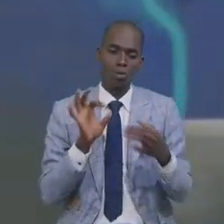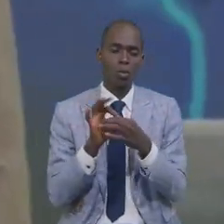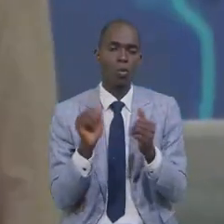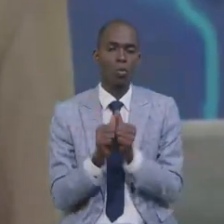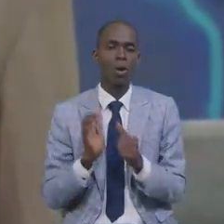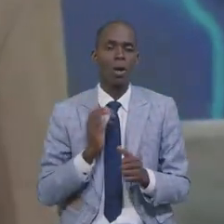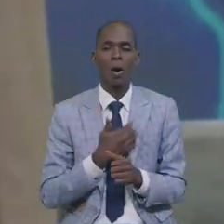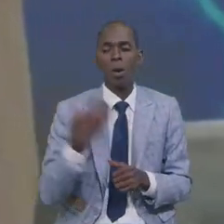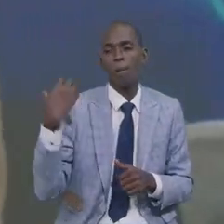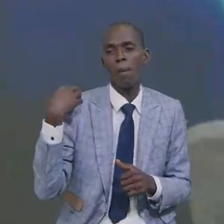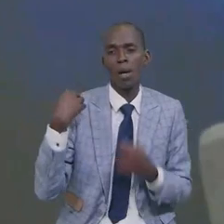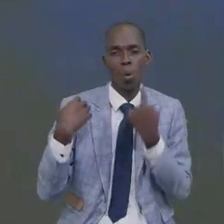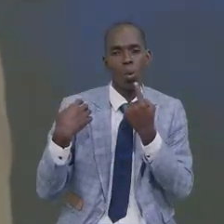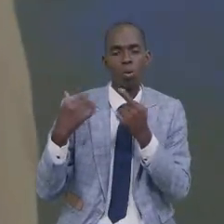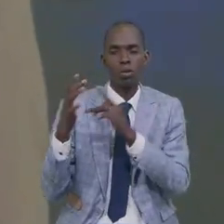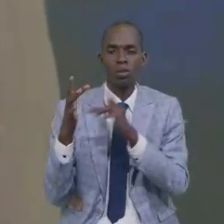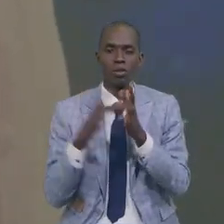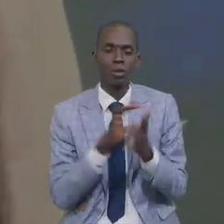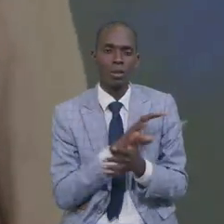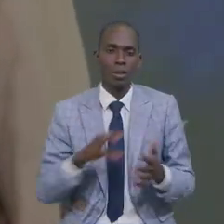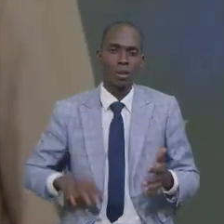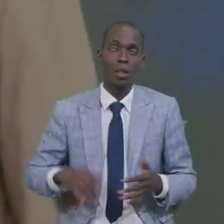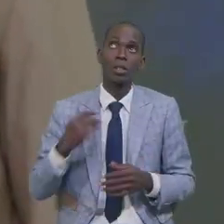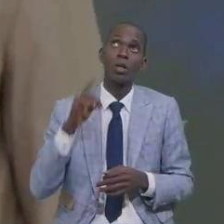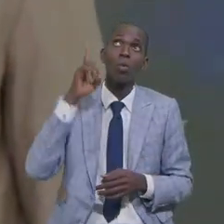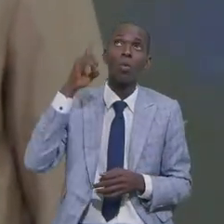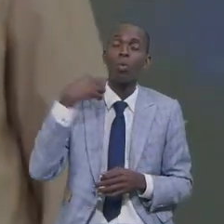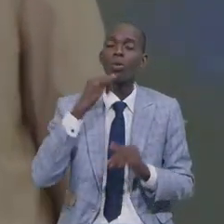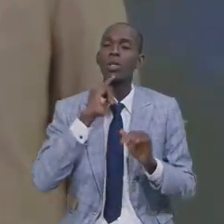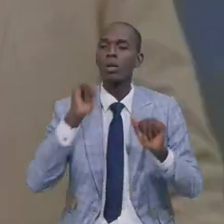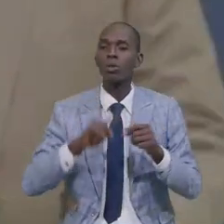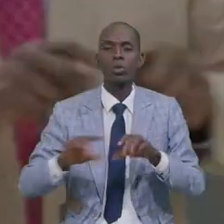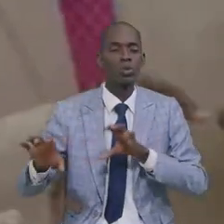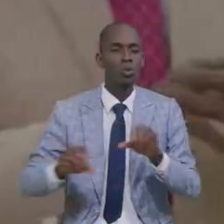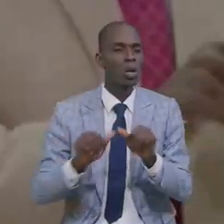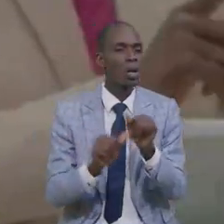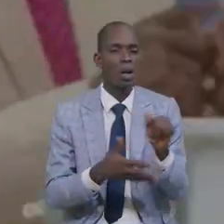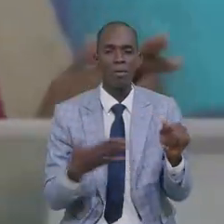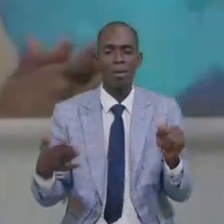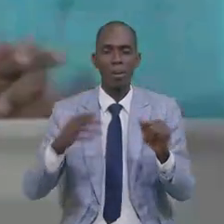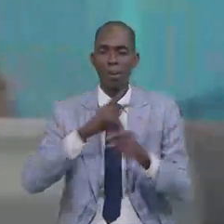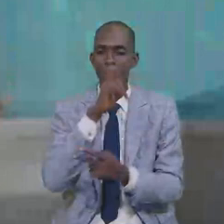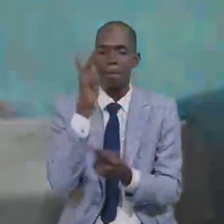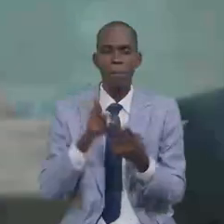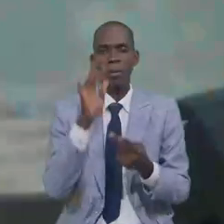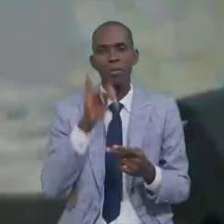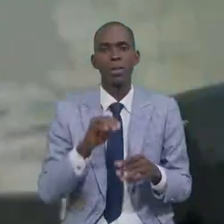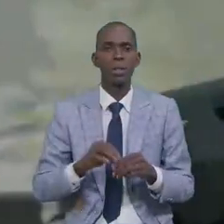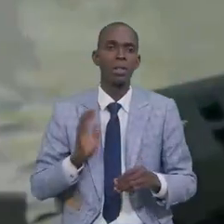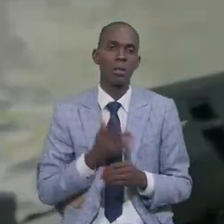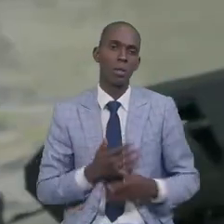avec Élisée. Nous devons être liés à notre maître, notre Seigneur Jésus-Christ, qui peut tout faire de façon parfaite dans nos